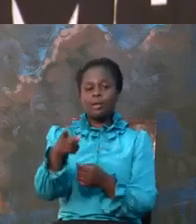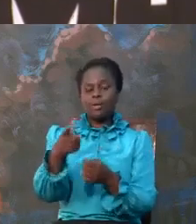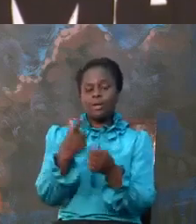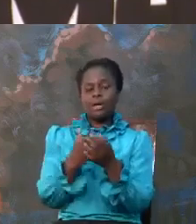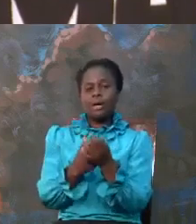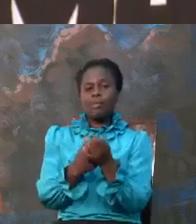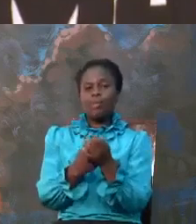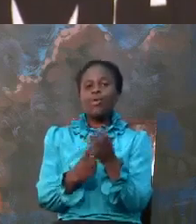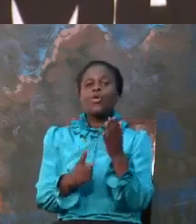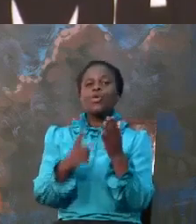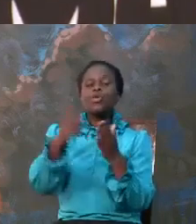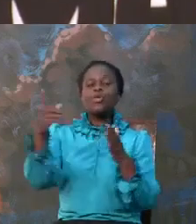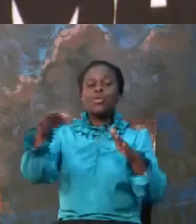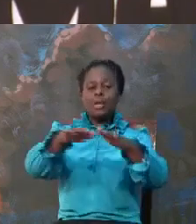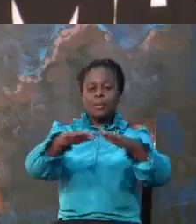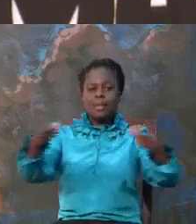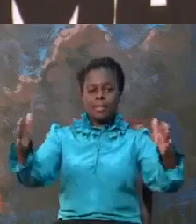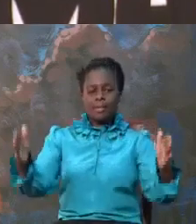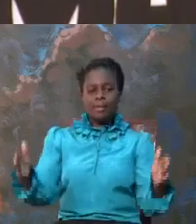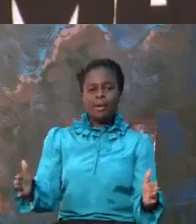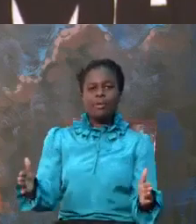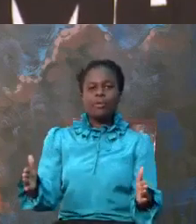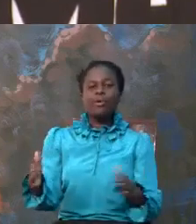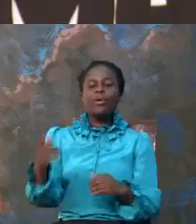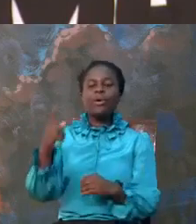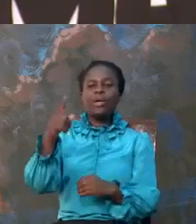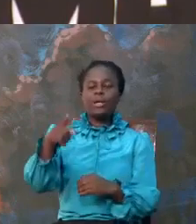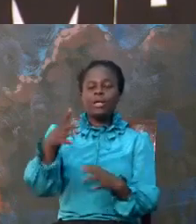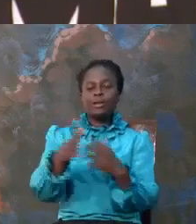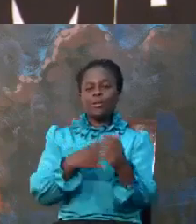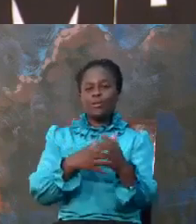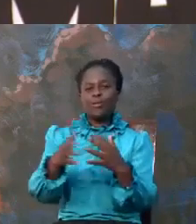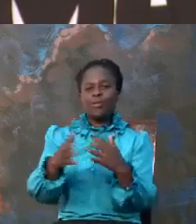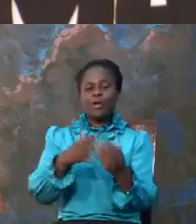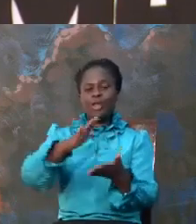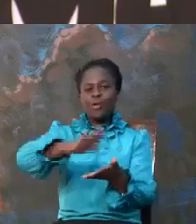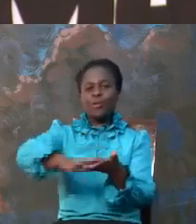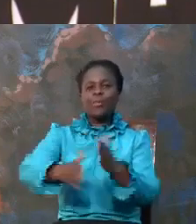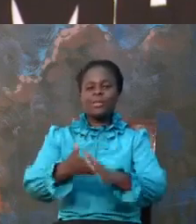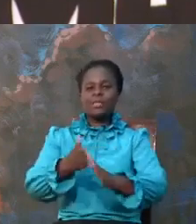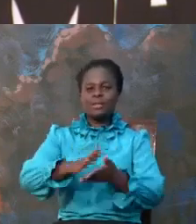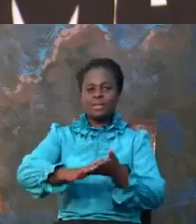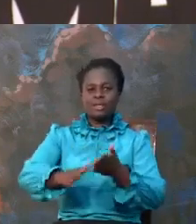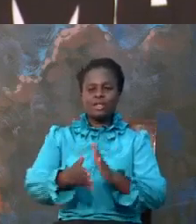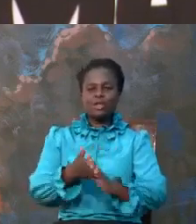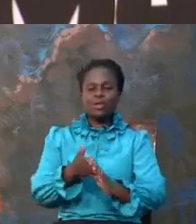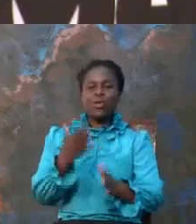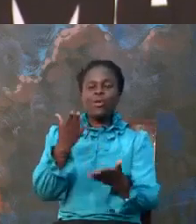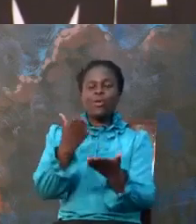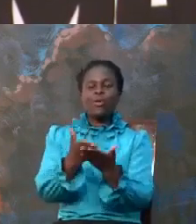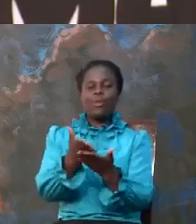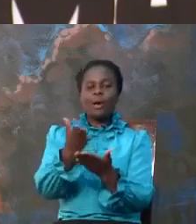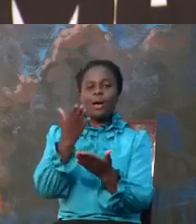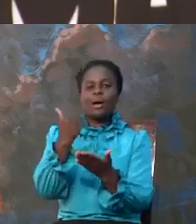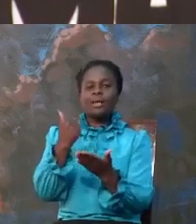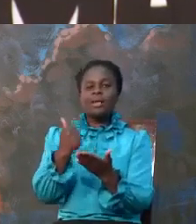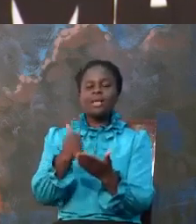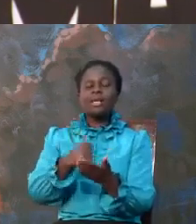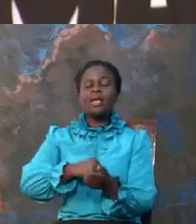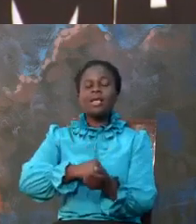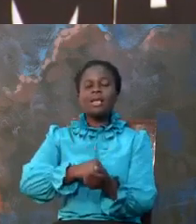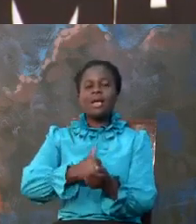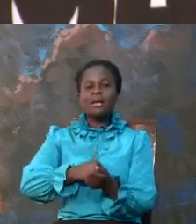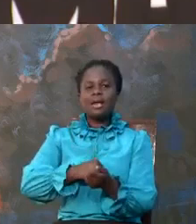damu juu ya madhabahu ili kufanya upatanisho kwa ajili ya